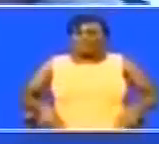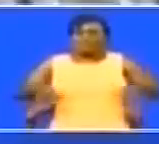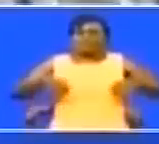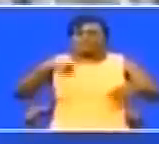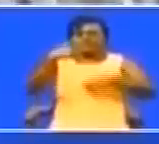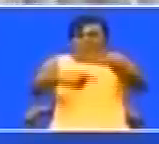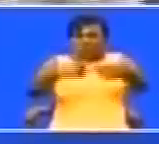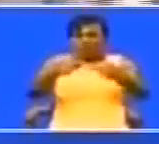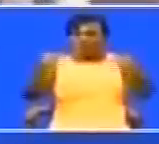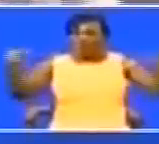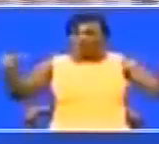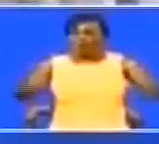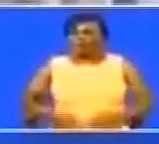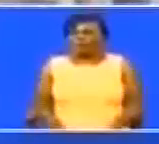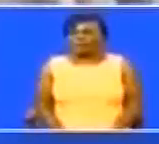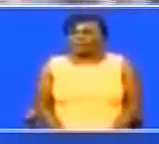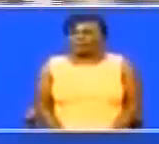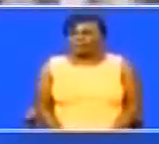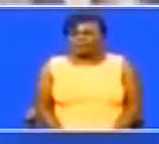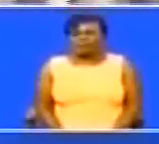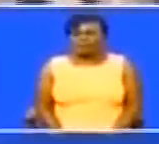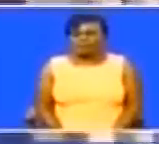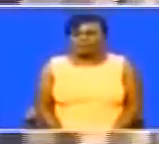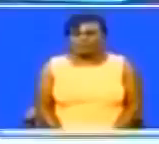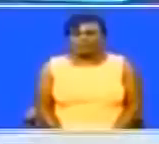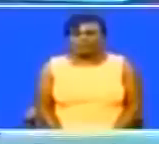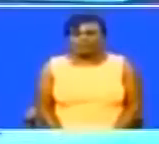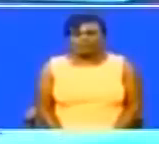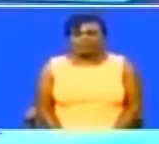long. Karundere, KTN, Nyeri.